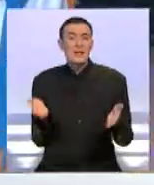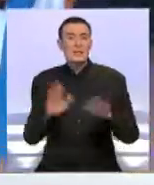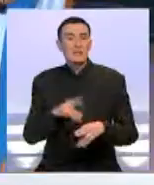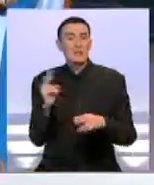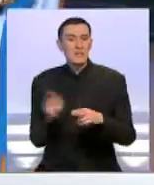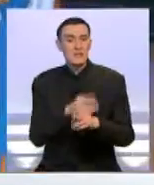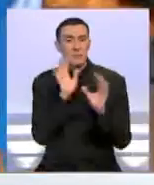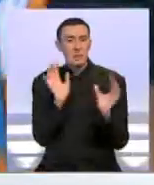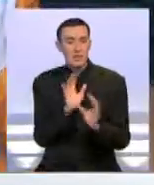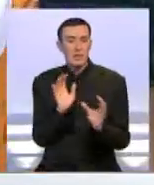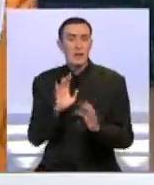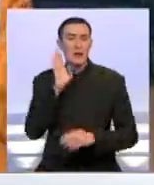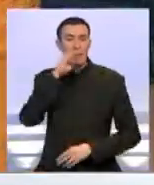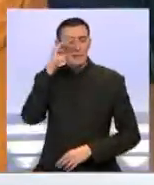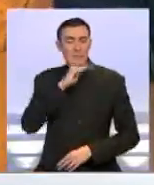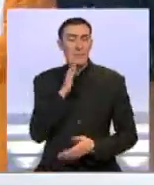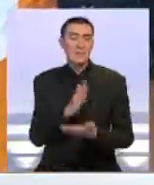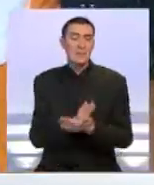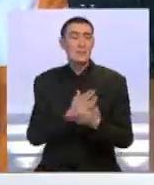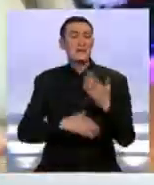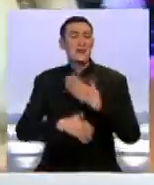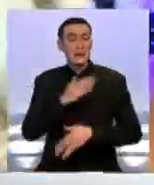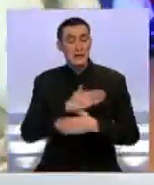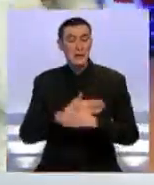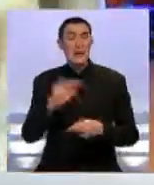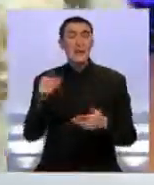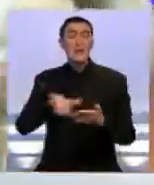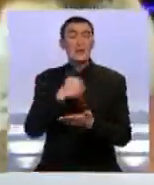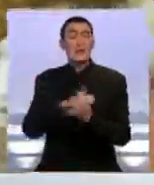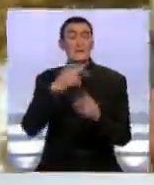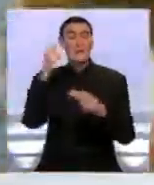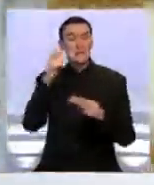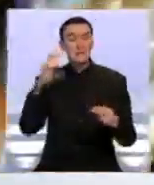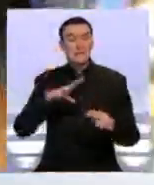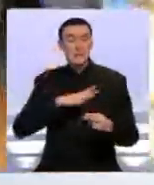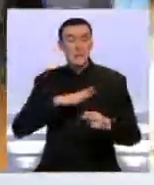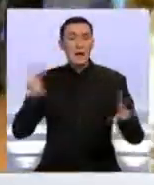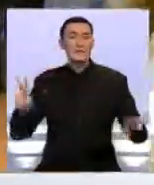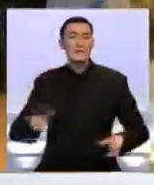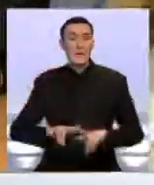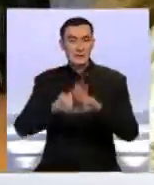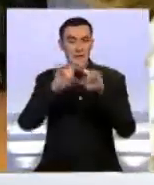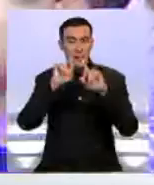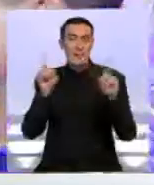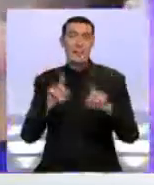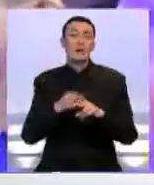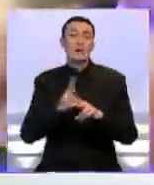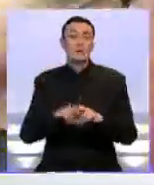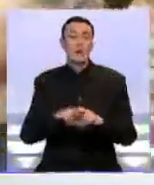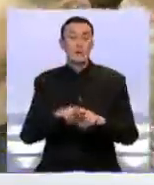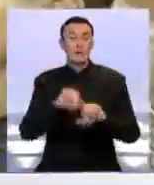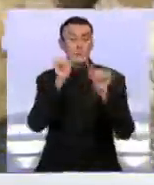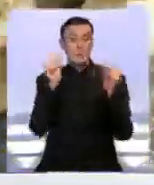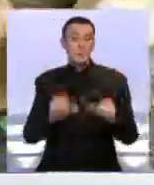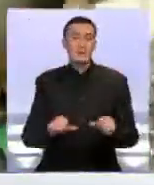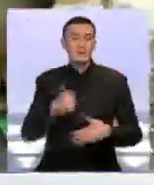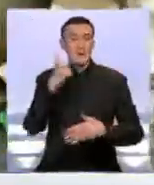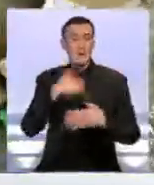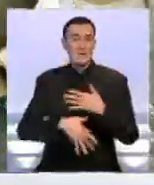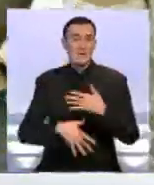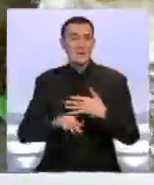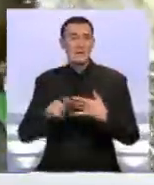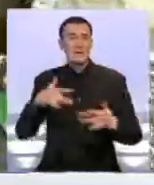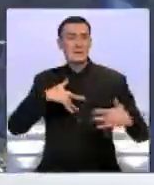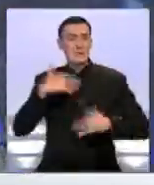без попечения родителей, и инвалиды. Главной темой елки стала Астана. Образ красавицы столицы повсюду –